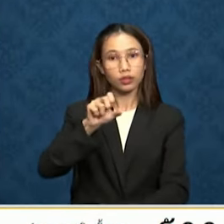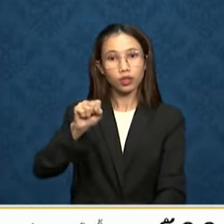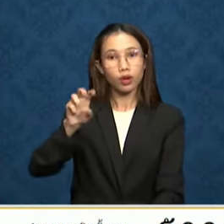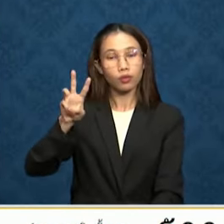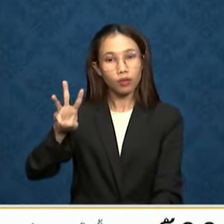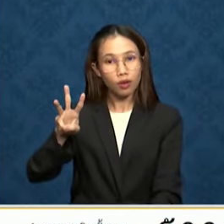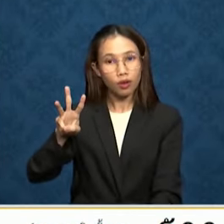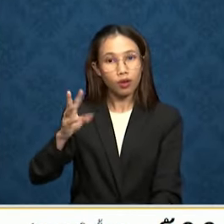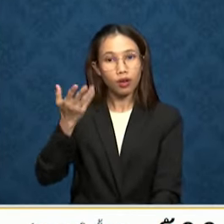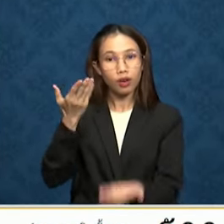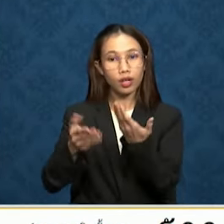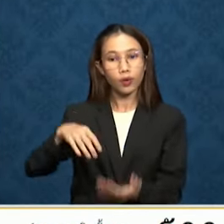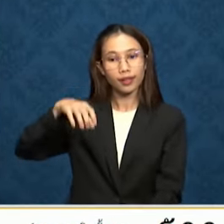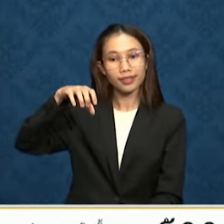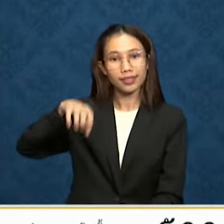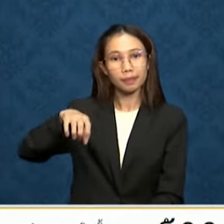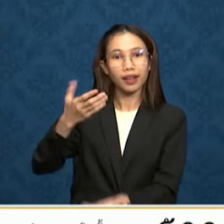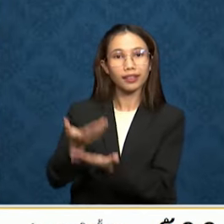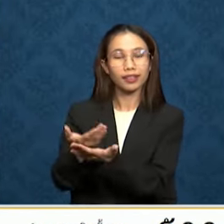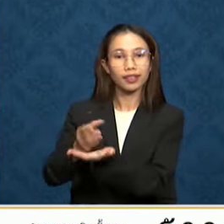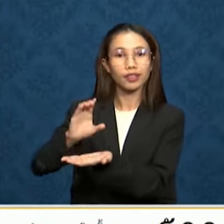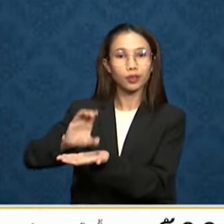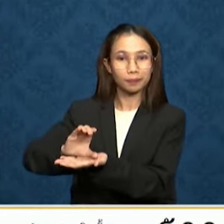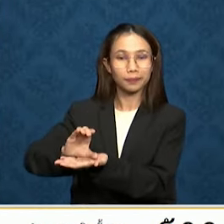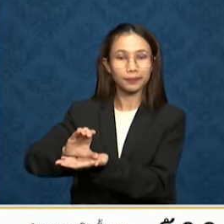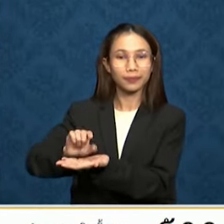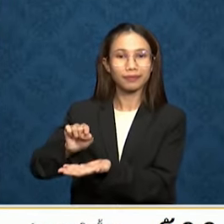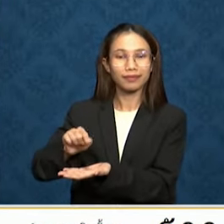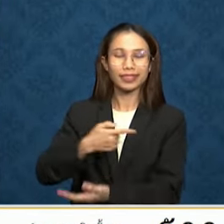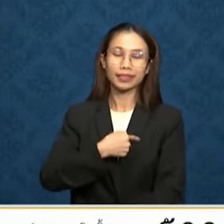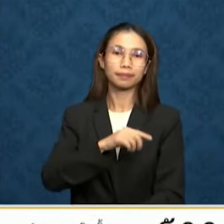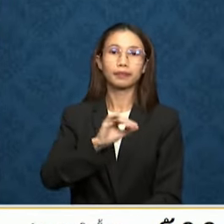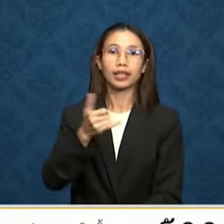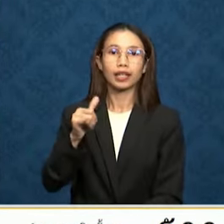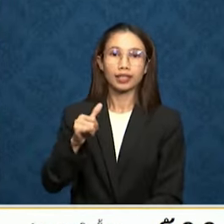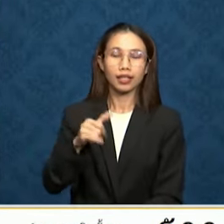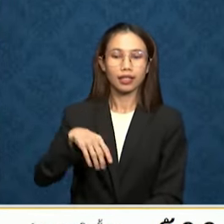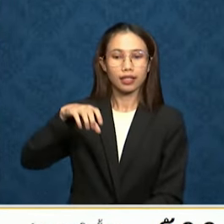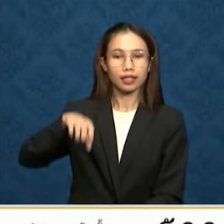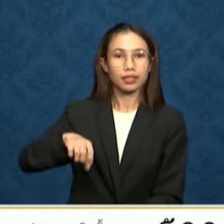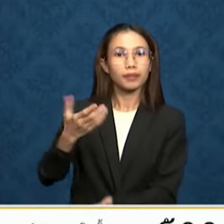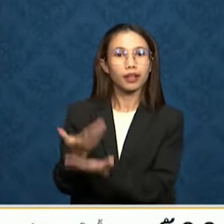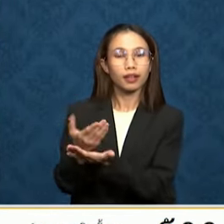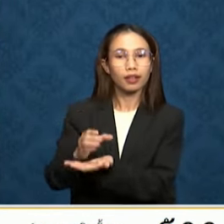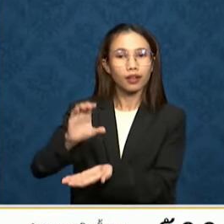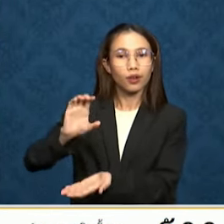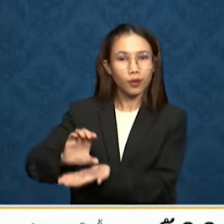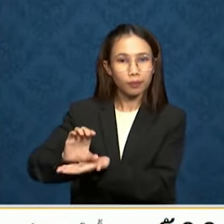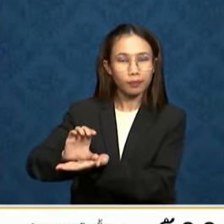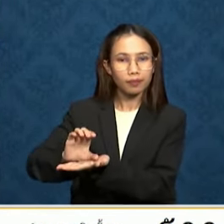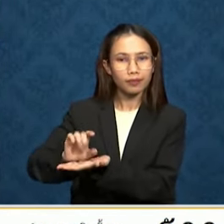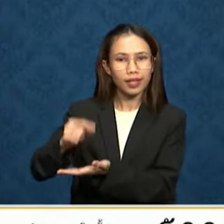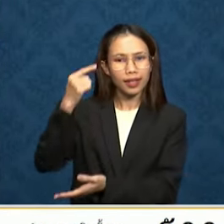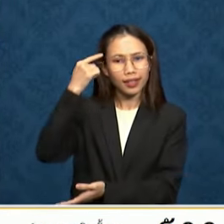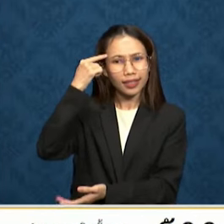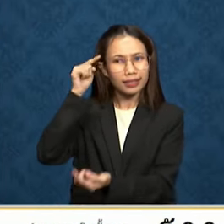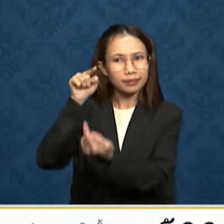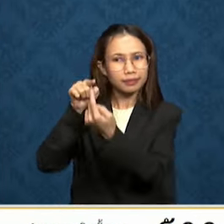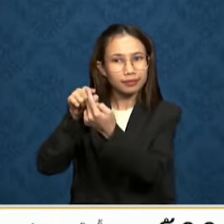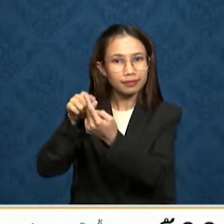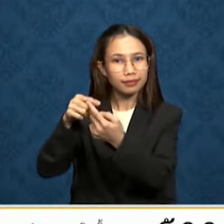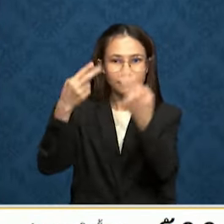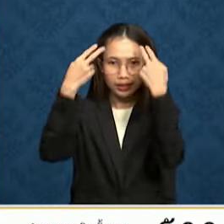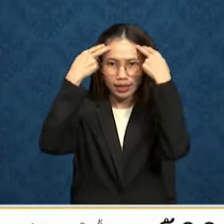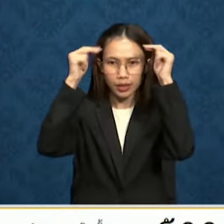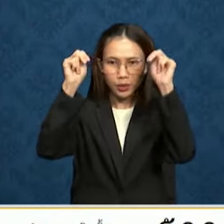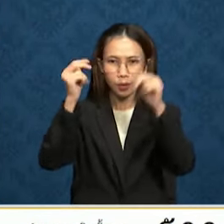หรือสำนักงบประมาณนะคะดิฉันไม่แน่ใจว่าสำนักงบประมาณเนี่ยยังเอ่อเห็นหัวท่านนายกอยู่หรือเปล่านะคะท่าน